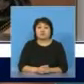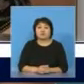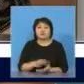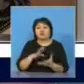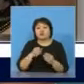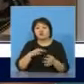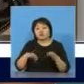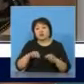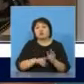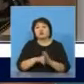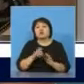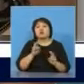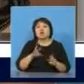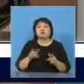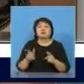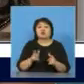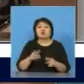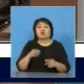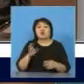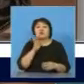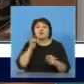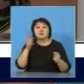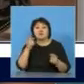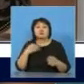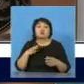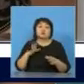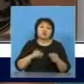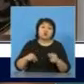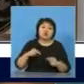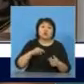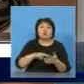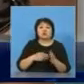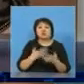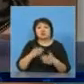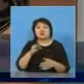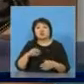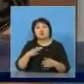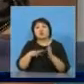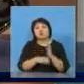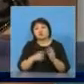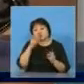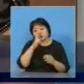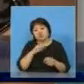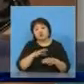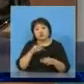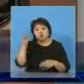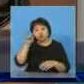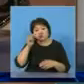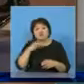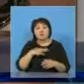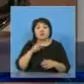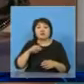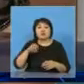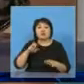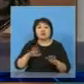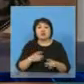Вообще, мой проект я начинала как изготовление приданого. По нему строила бизнес-план, открыла ИП. После целый месяц проходила обучение при